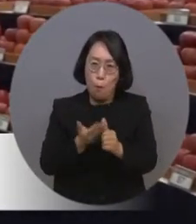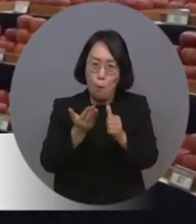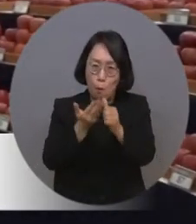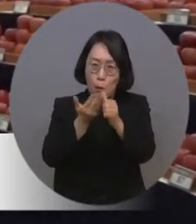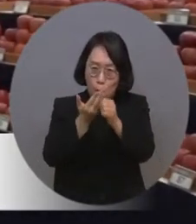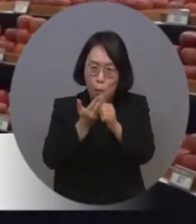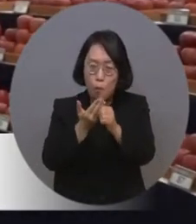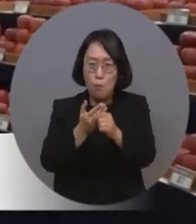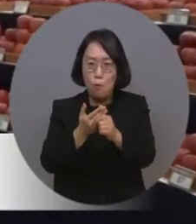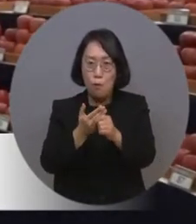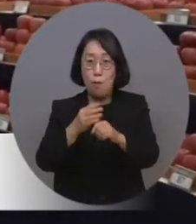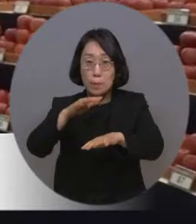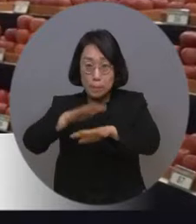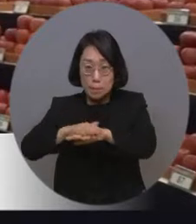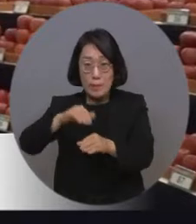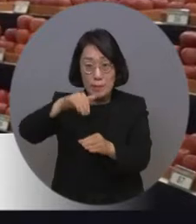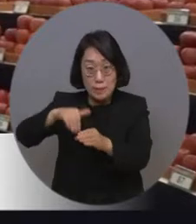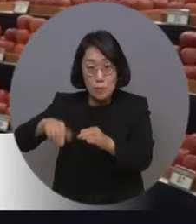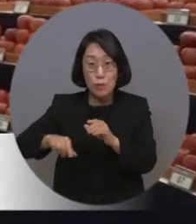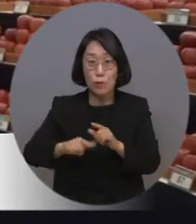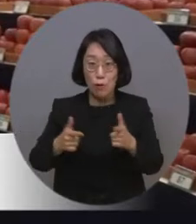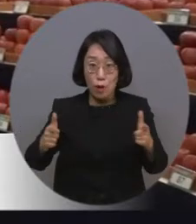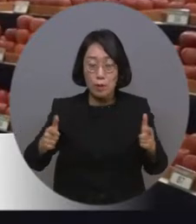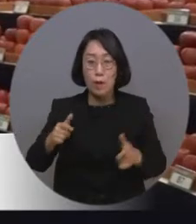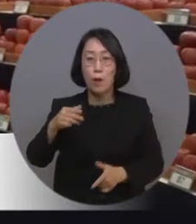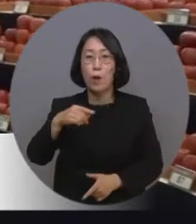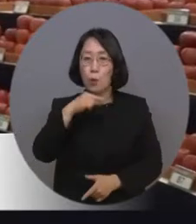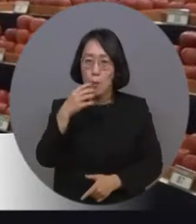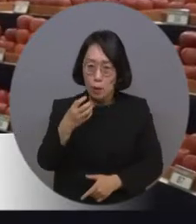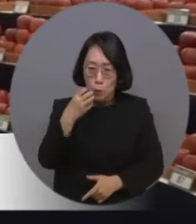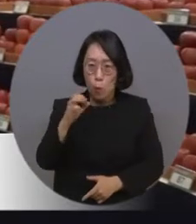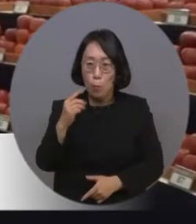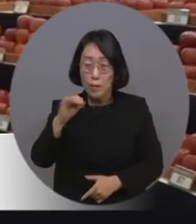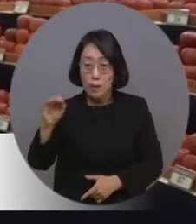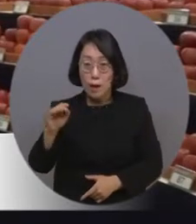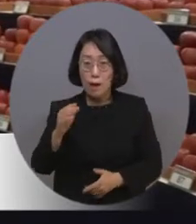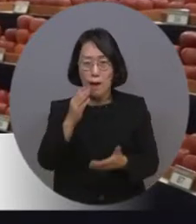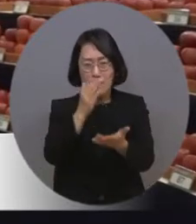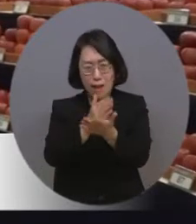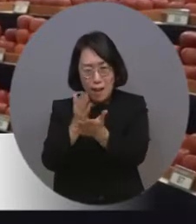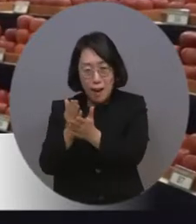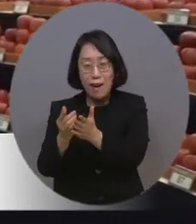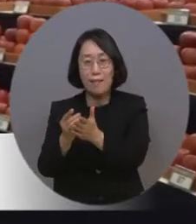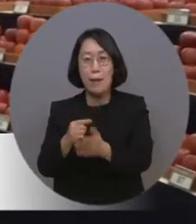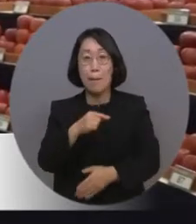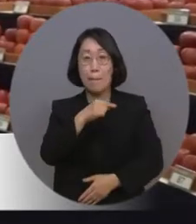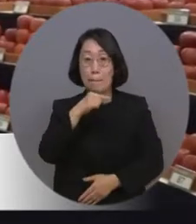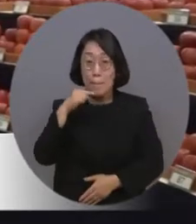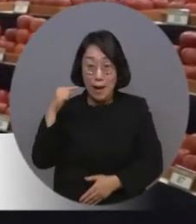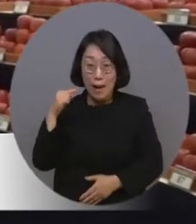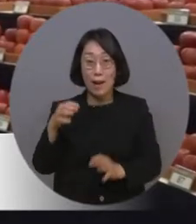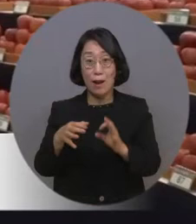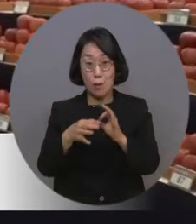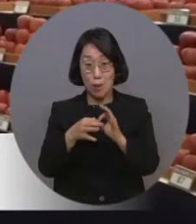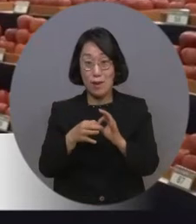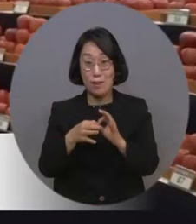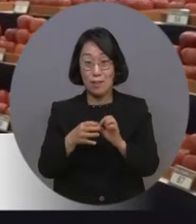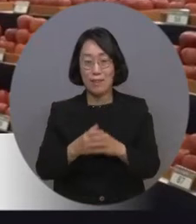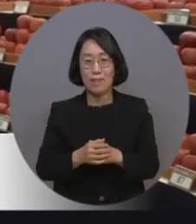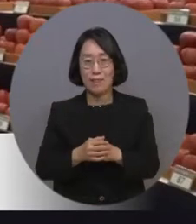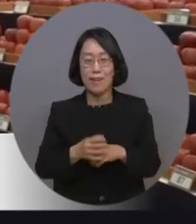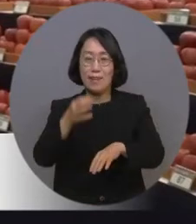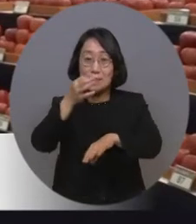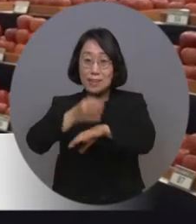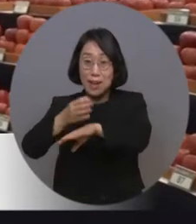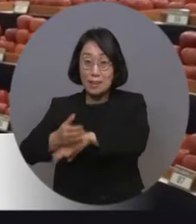한우, 사과, 토마토, 오미자 등 장수의 레드푸드 농특산물을